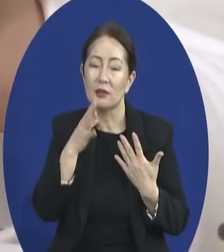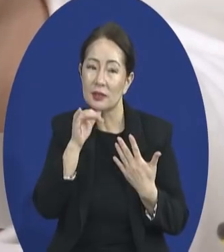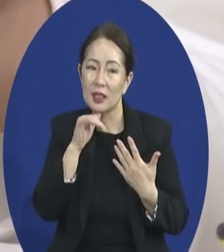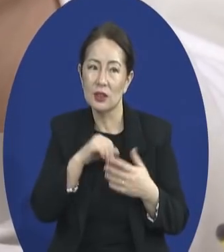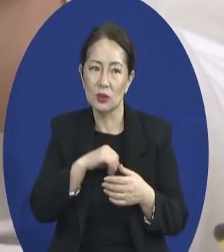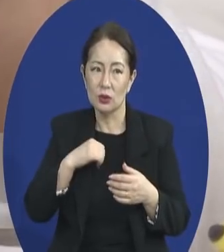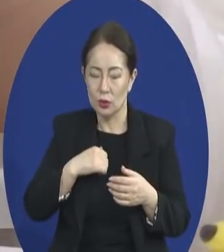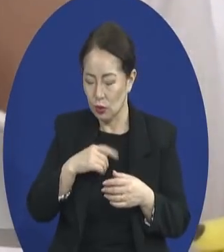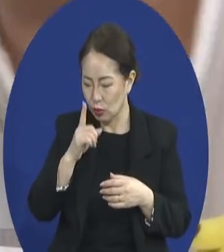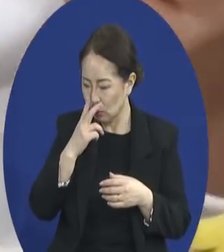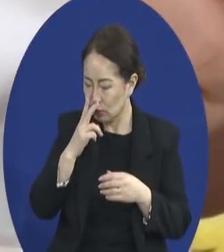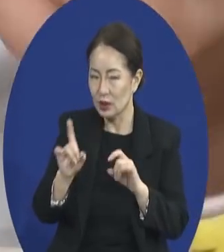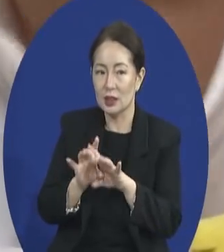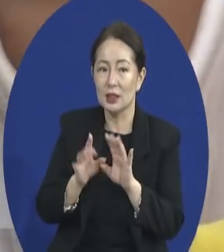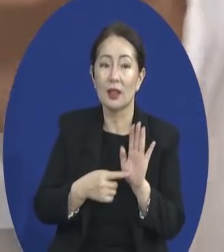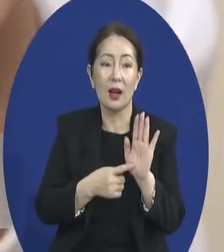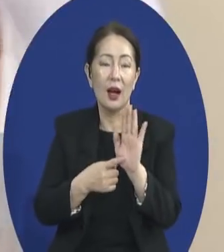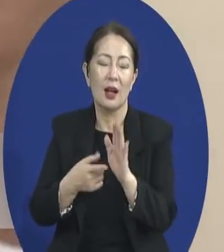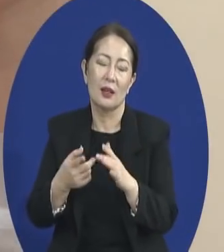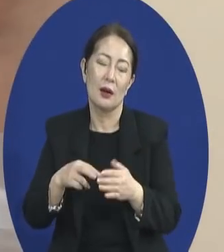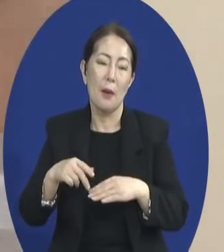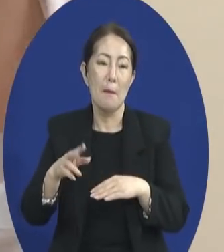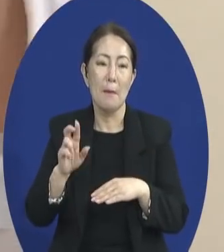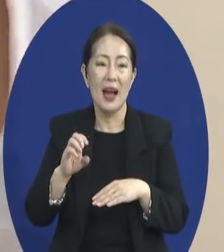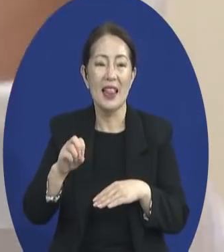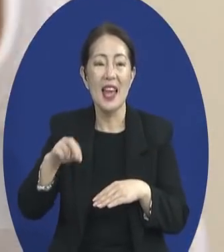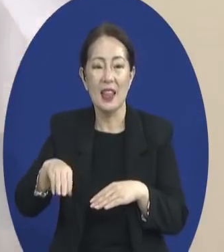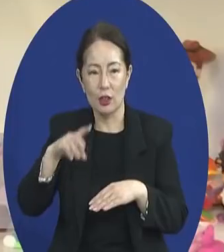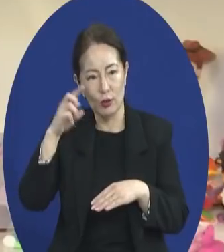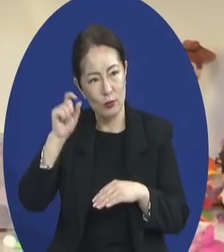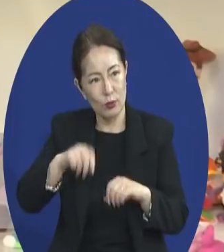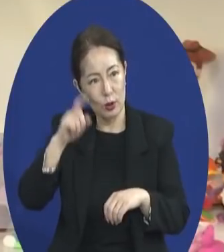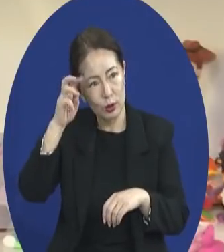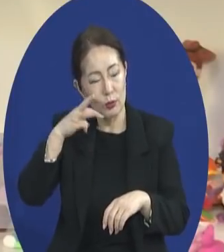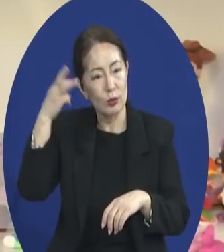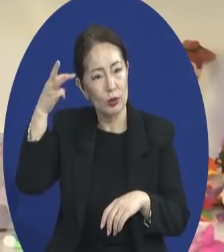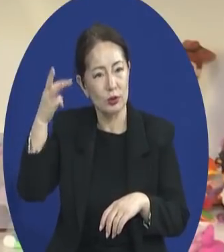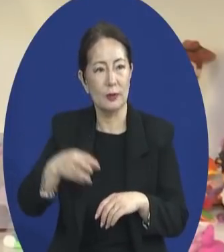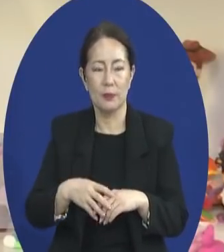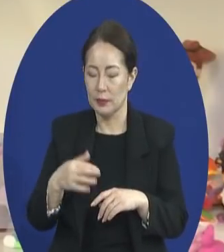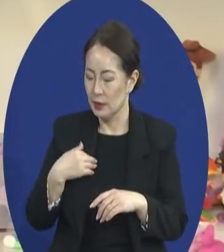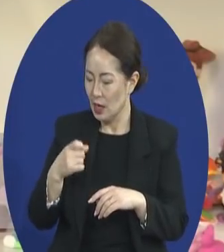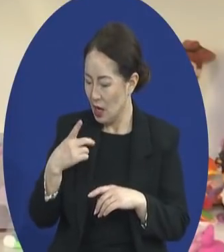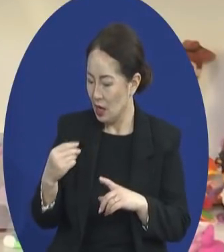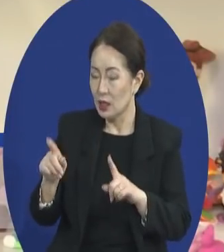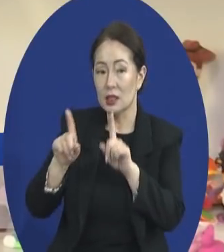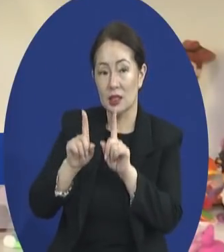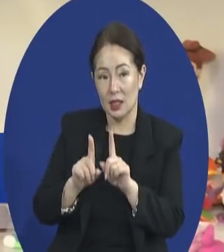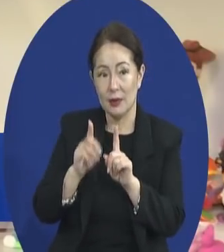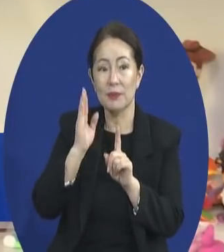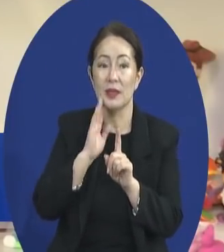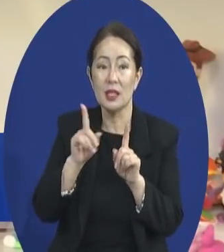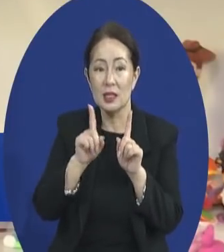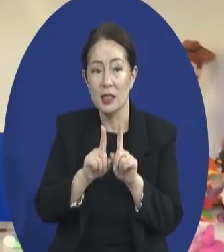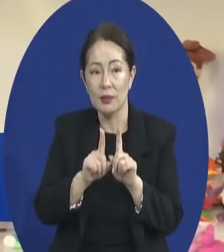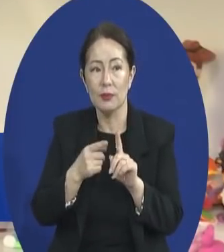Мишель өөрийн гэсэн үзэсгэлэнгээ гаргах балетчин болох мөрөөдөлтэй. Би ээжтэй хамтарч хийсэн яад үл би